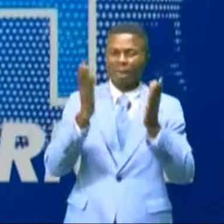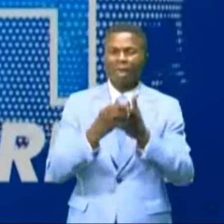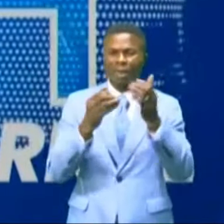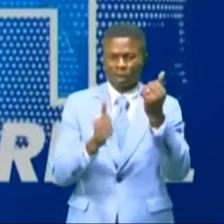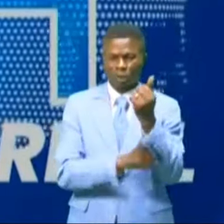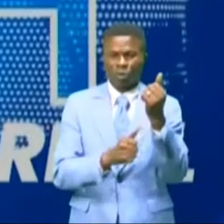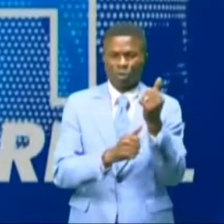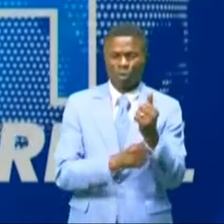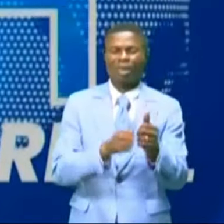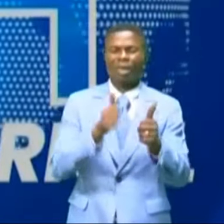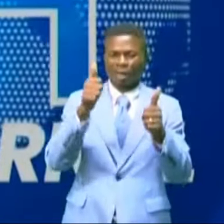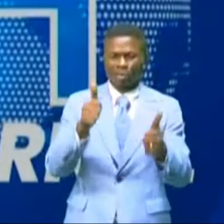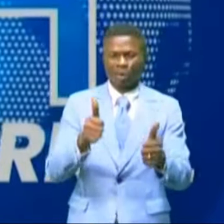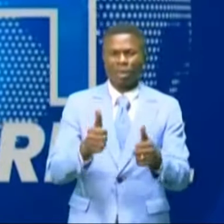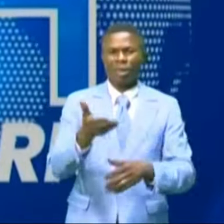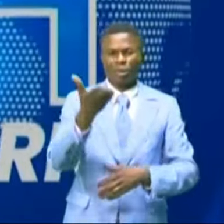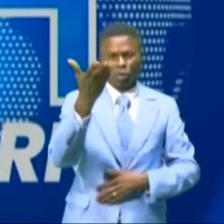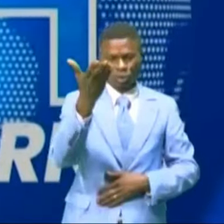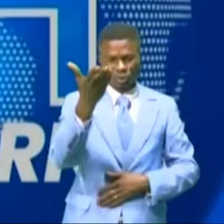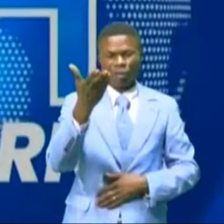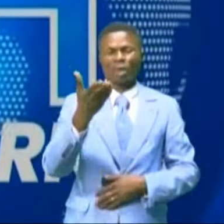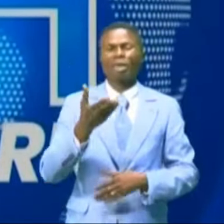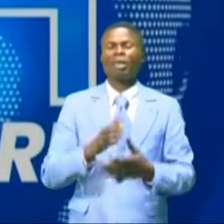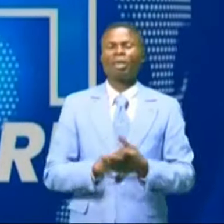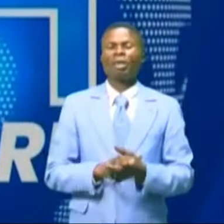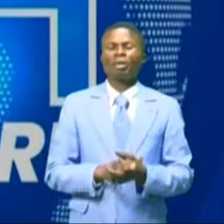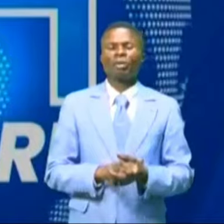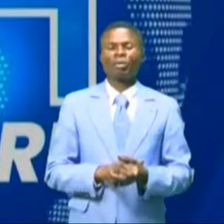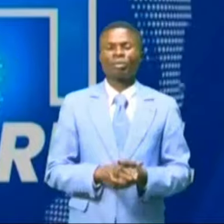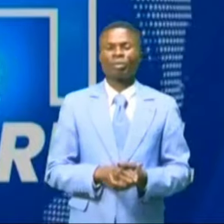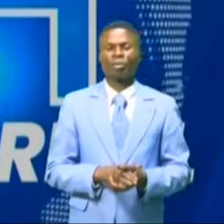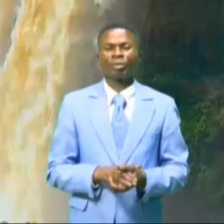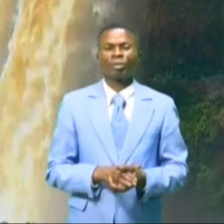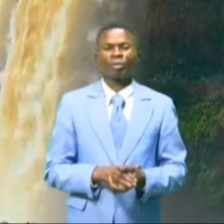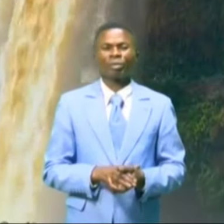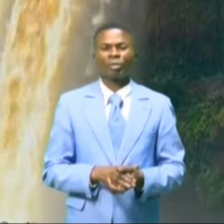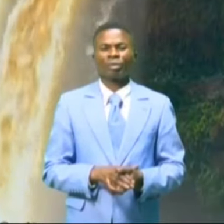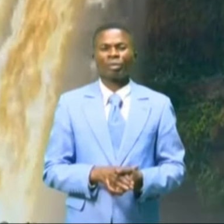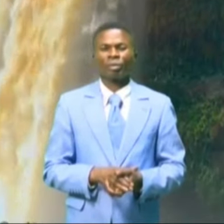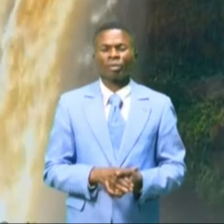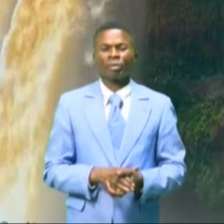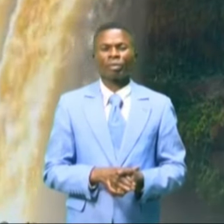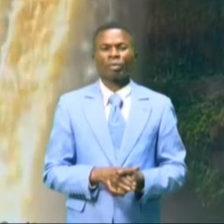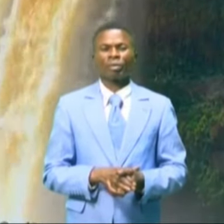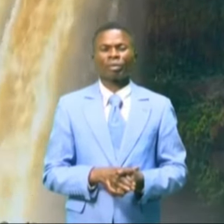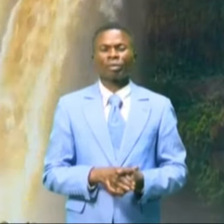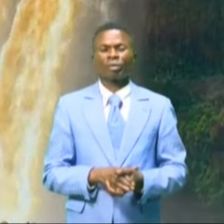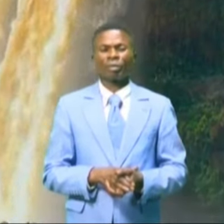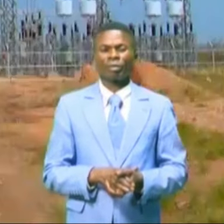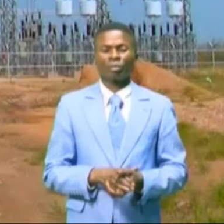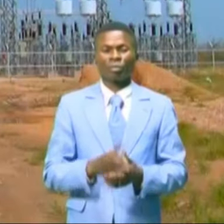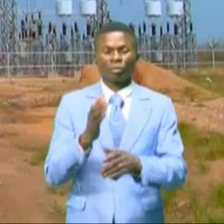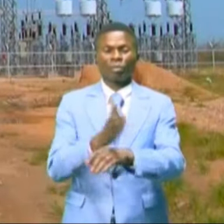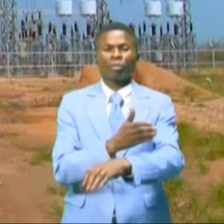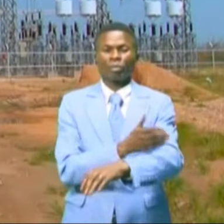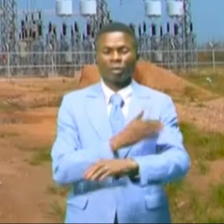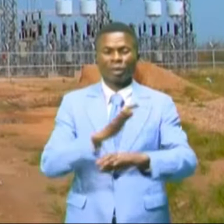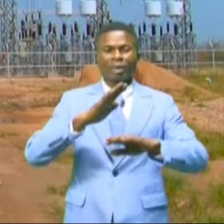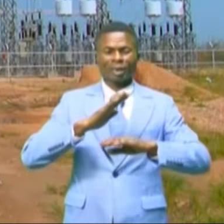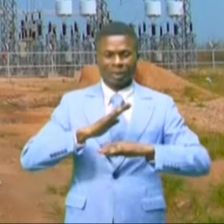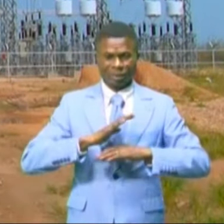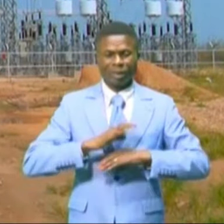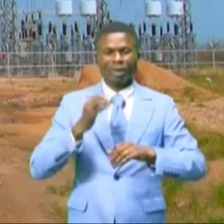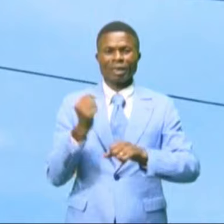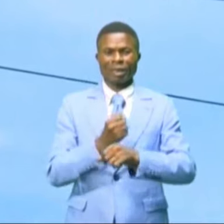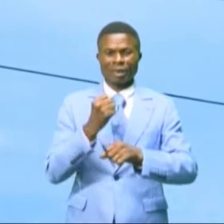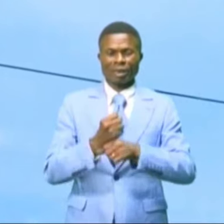manière satisfaisante. Marie Kalong, Patrick Kachala pour ce reportage. Suite à l'évolution satisfaisante des